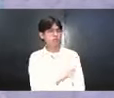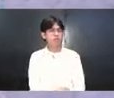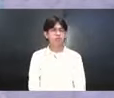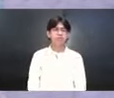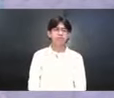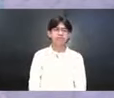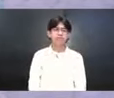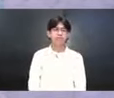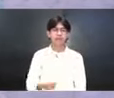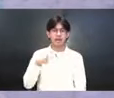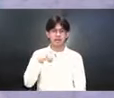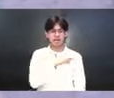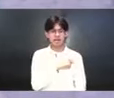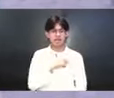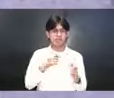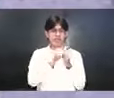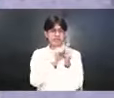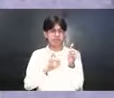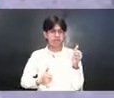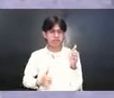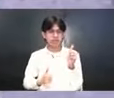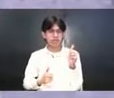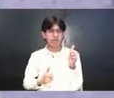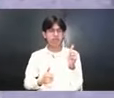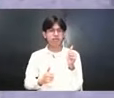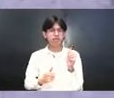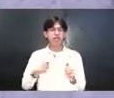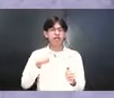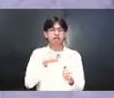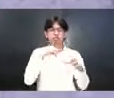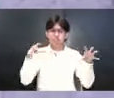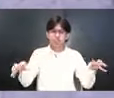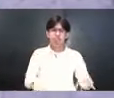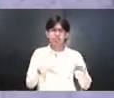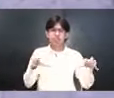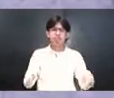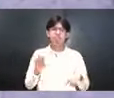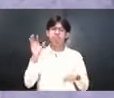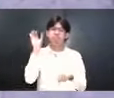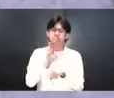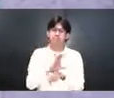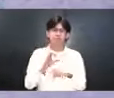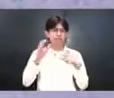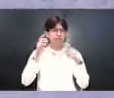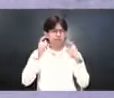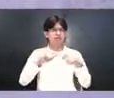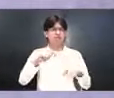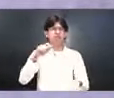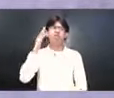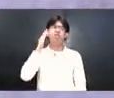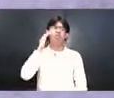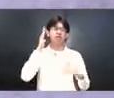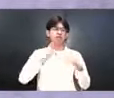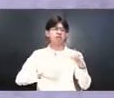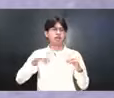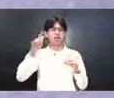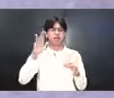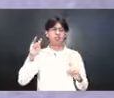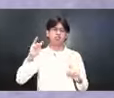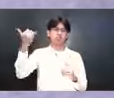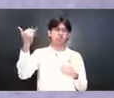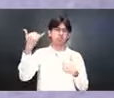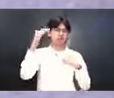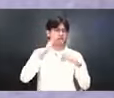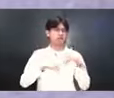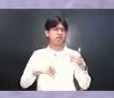Tayong mga umalis na at nagpipilit na mas marunong ako sa Panginoon. Tapos you